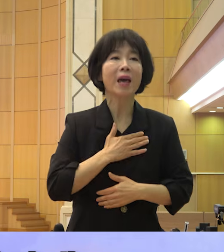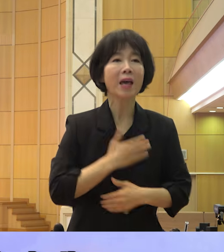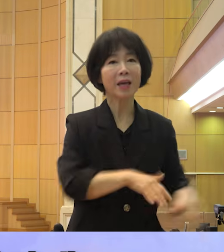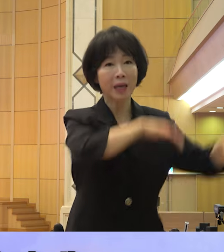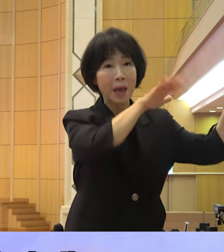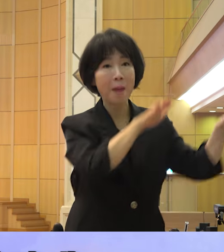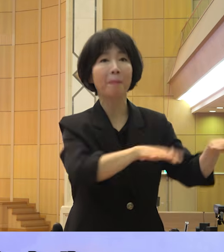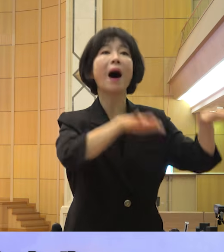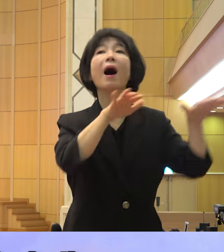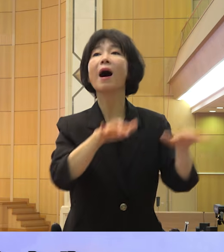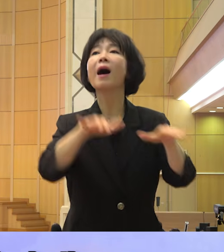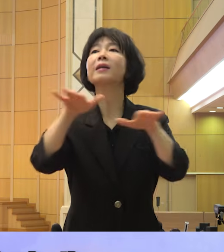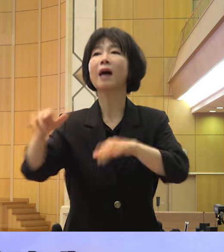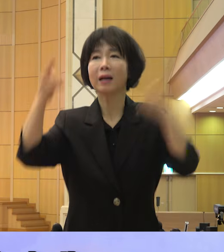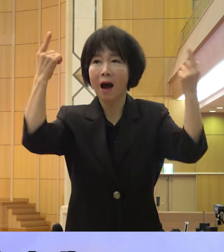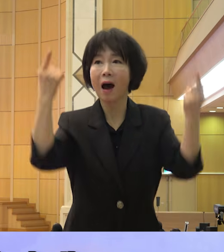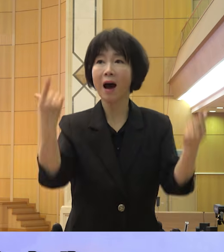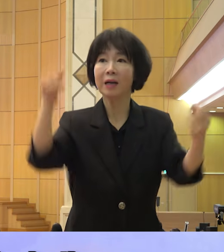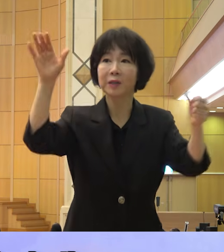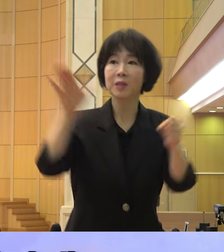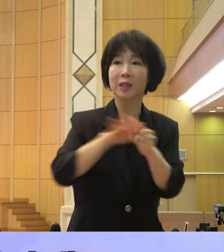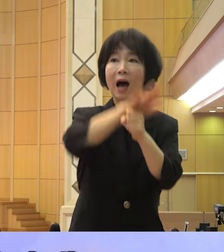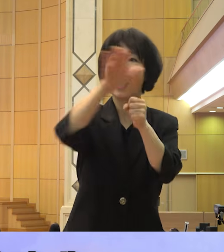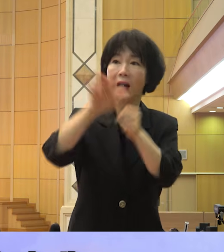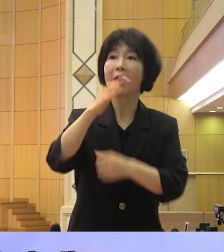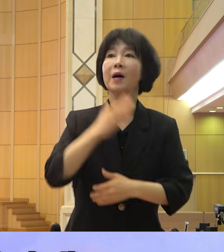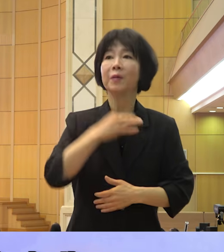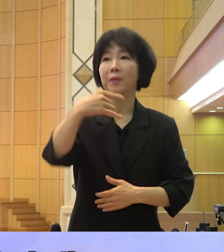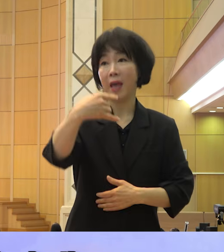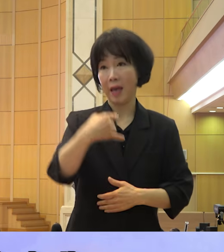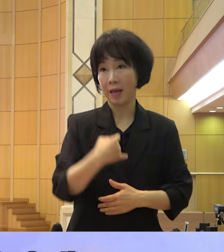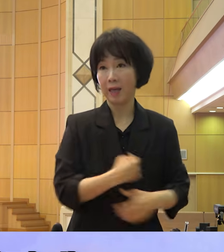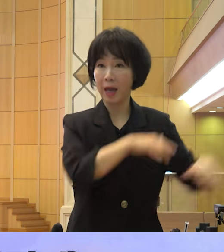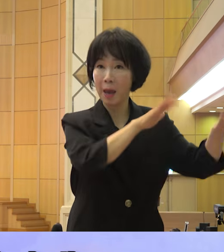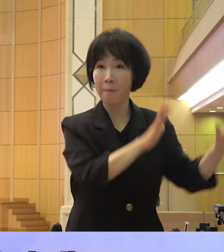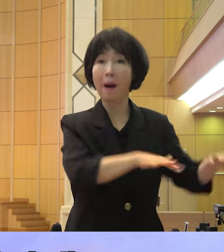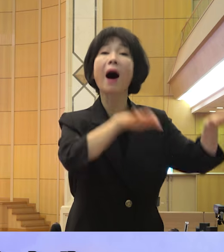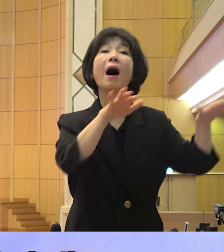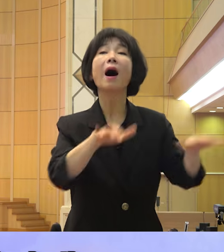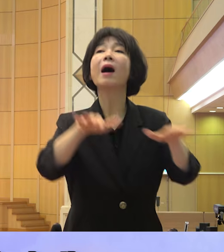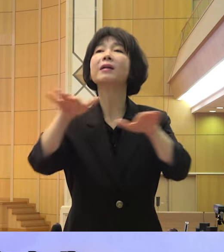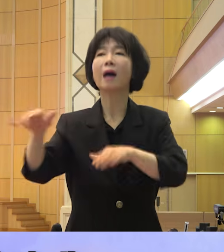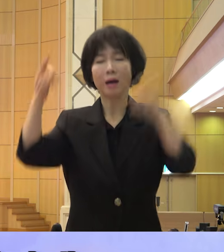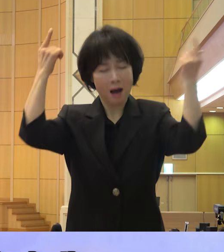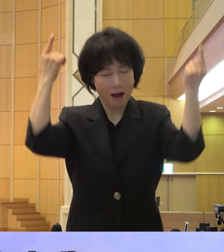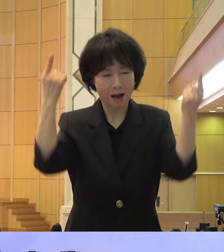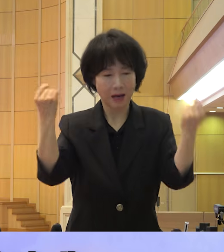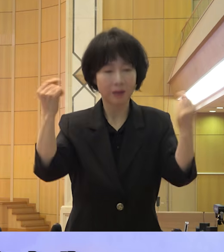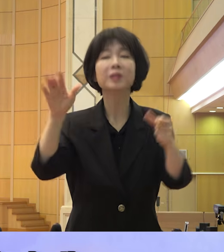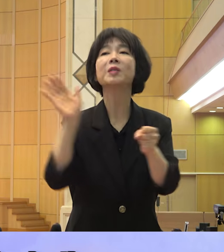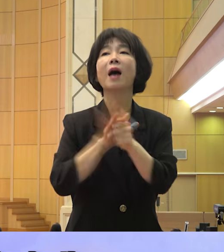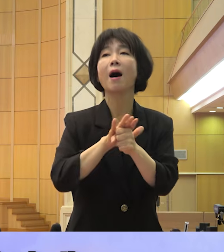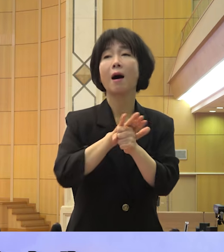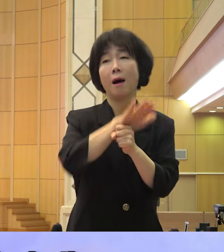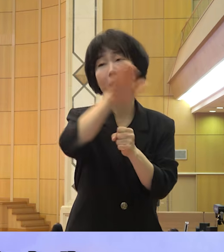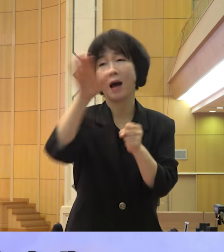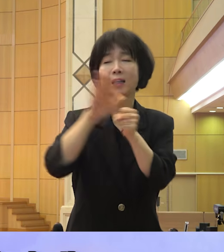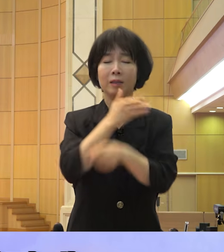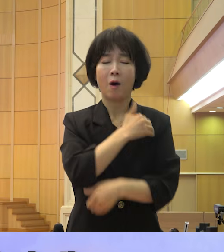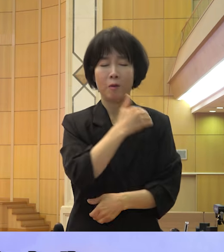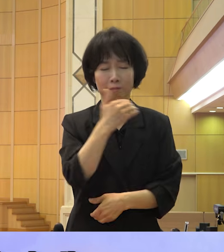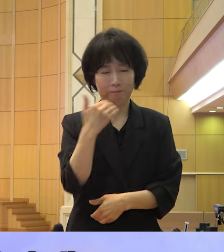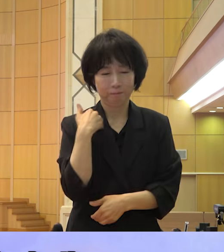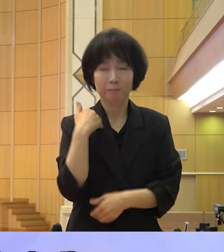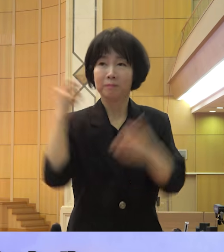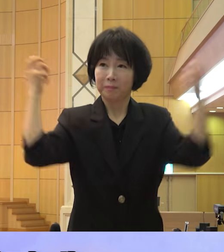사랑, 내게 바다 같은 사랑, 내게 바다 같은